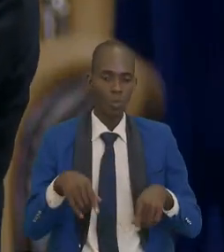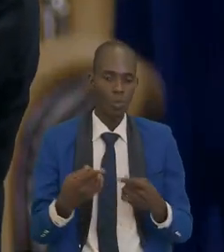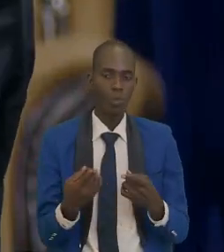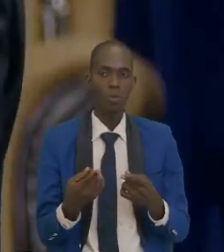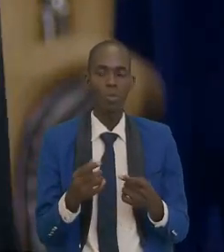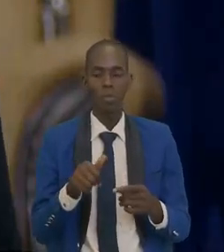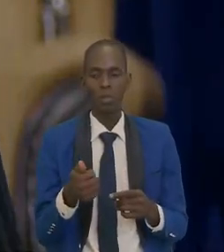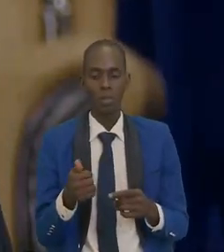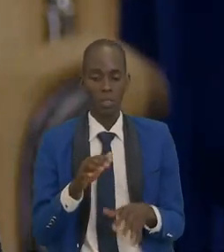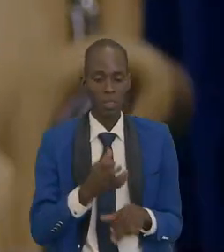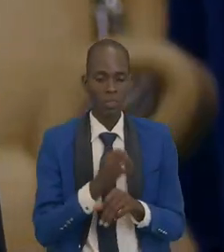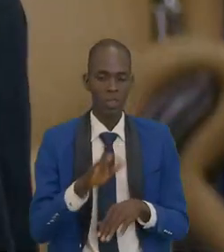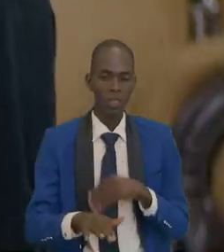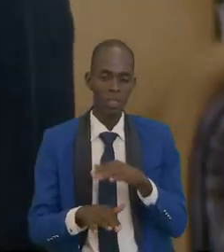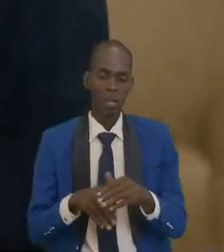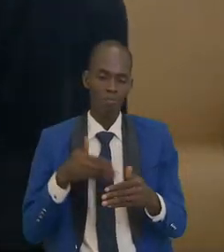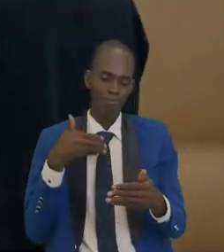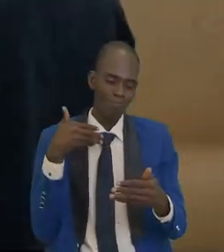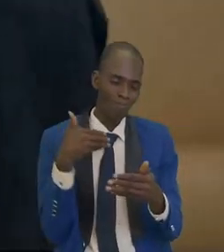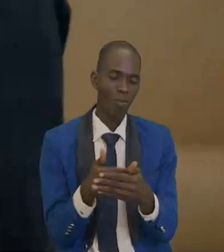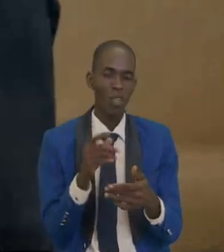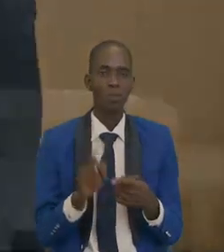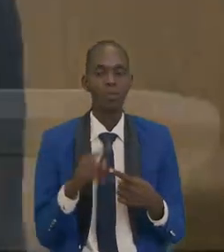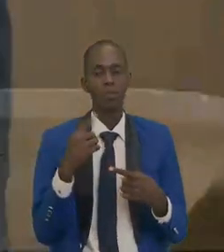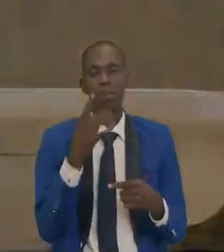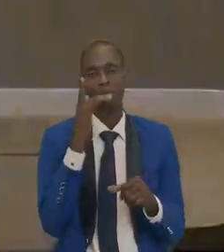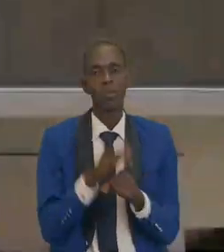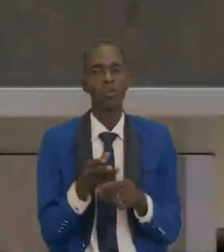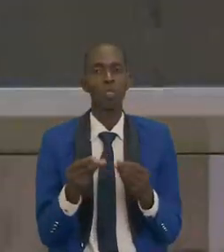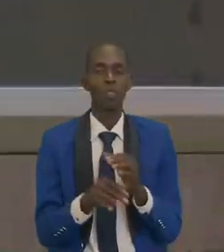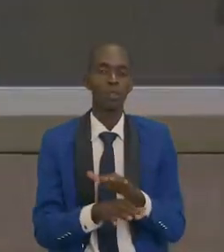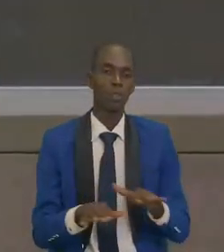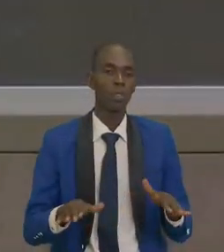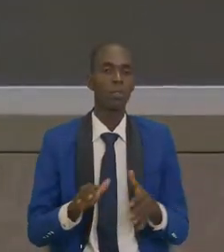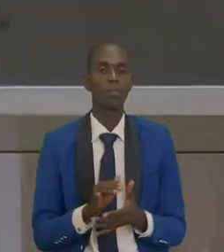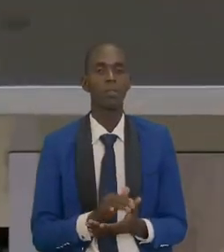Et tu feras un temps de plus et plus près de la terre promise.